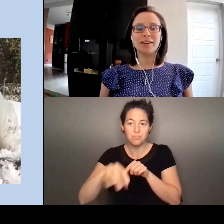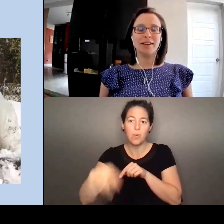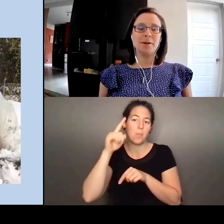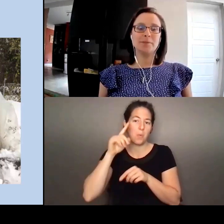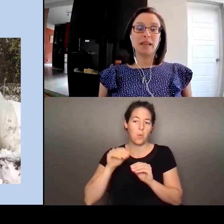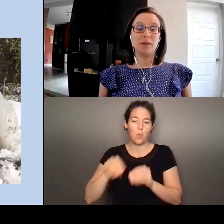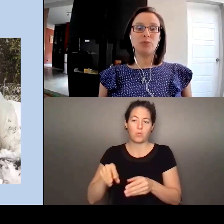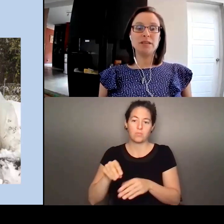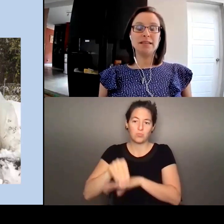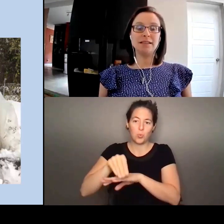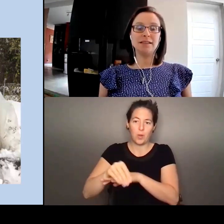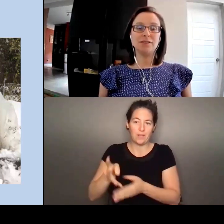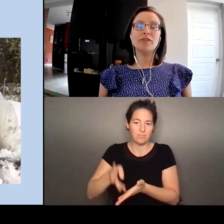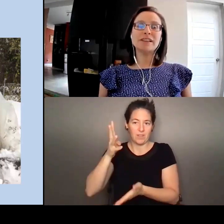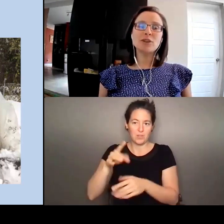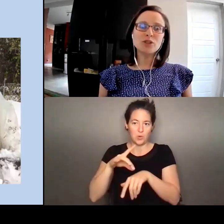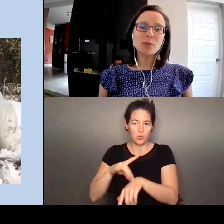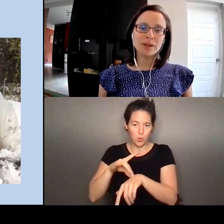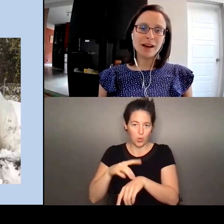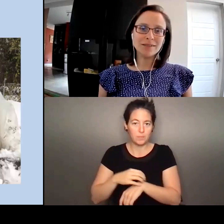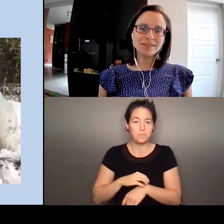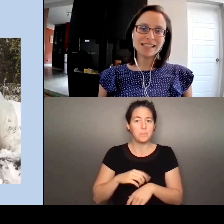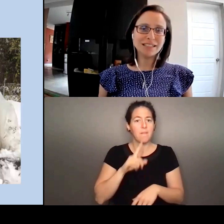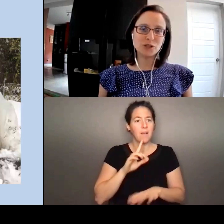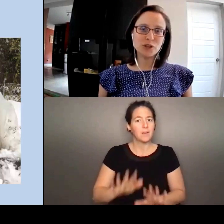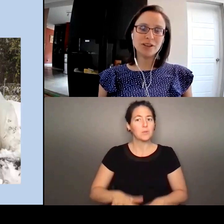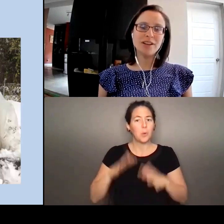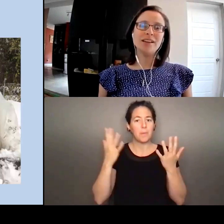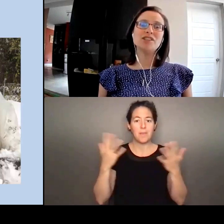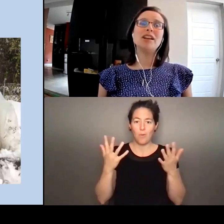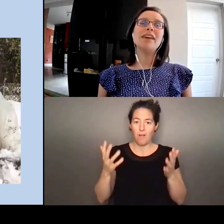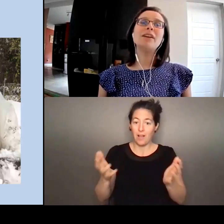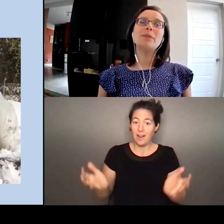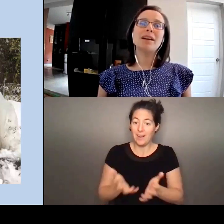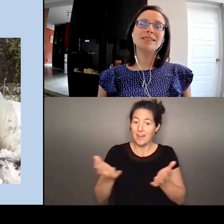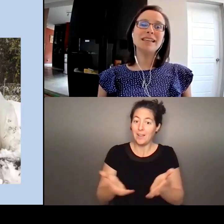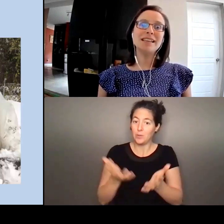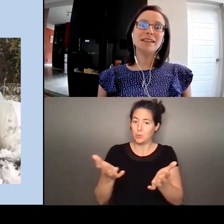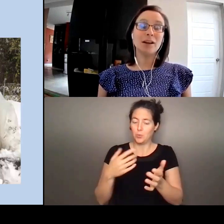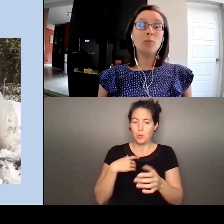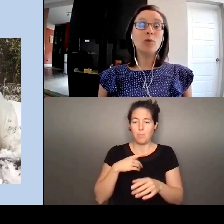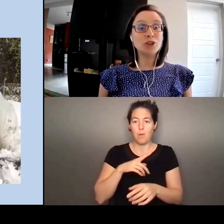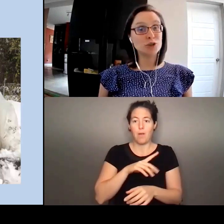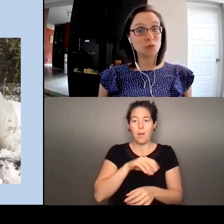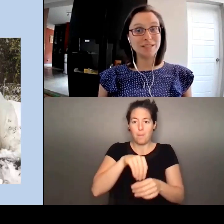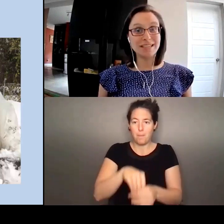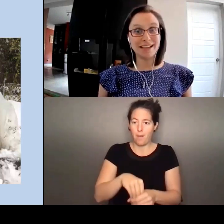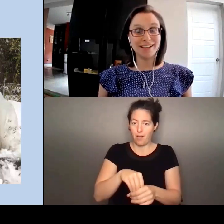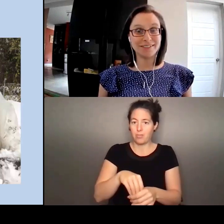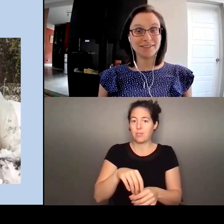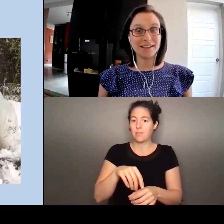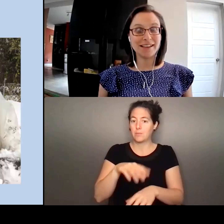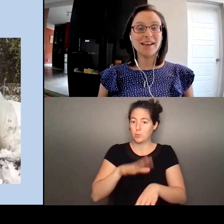sol. Et puis, de façon surprenante, cette laitue-là, je l'avais plantée dans le mois de